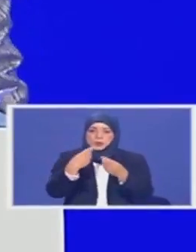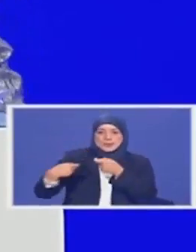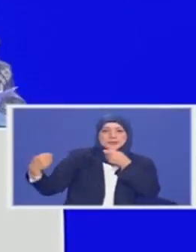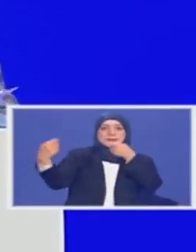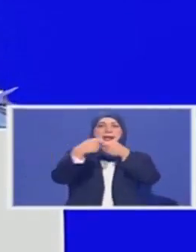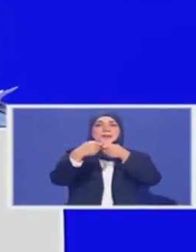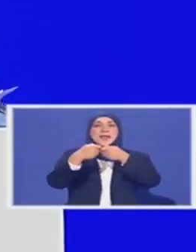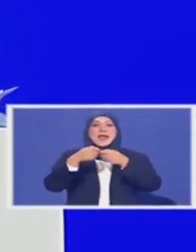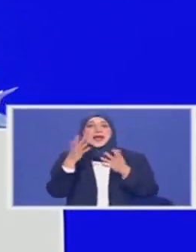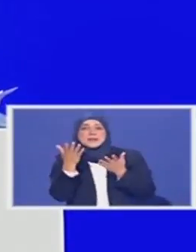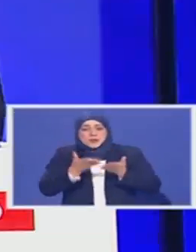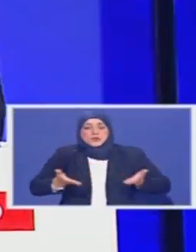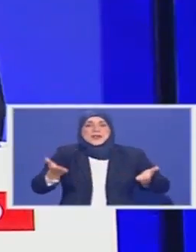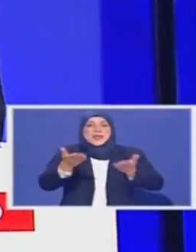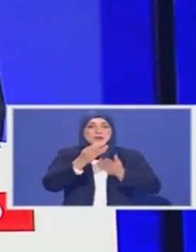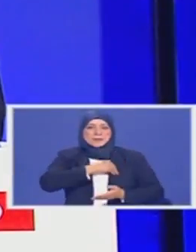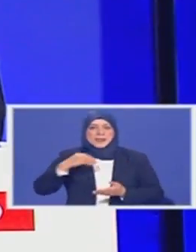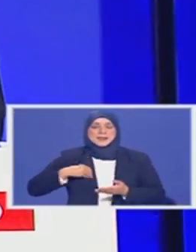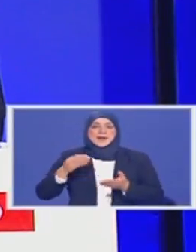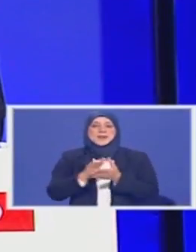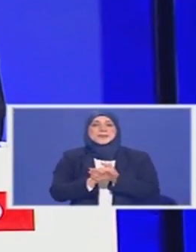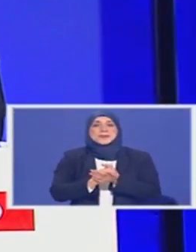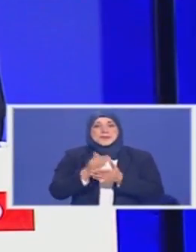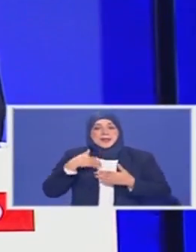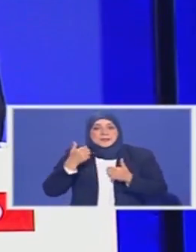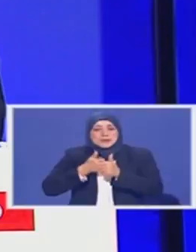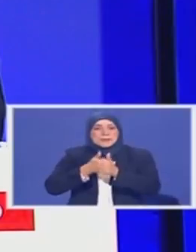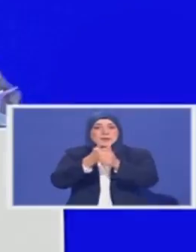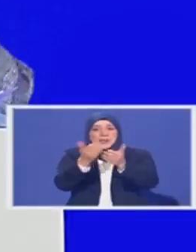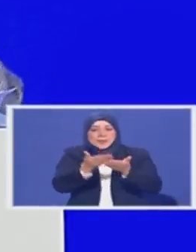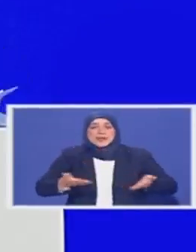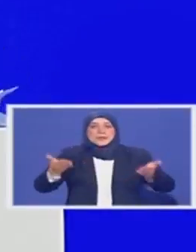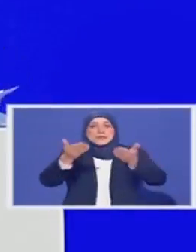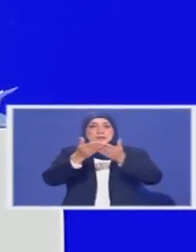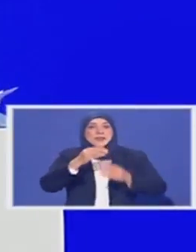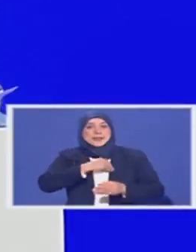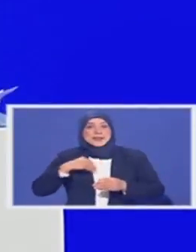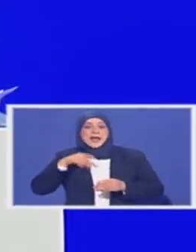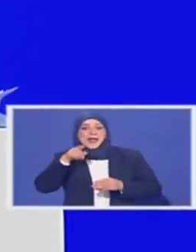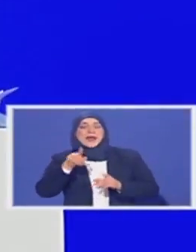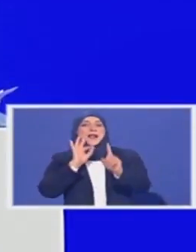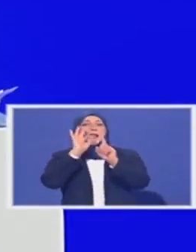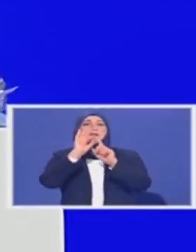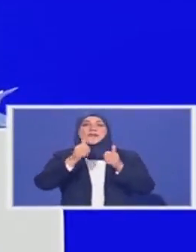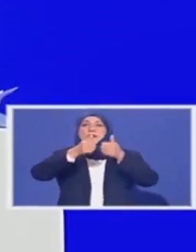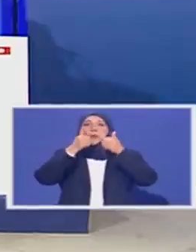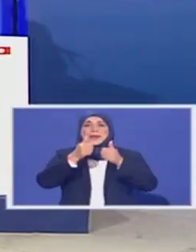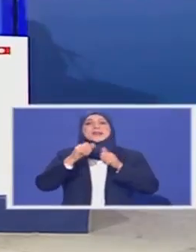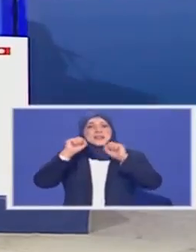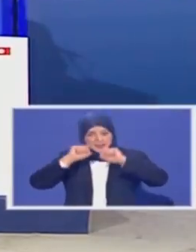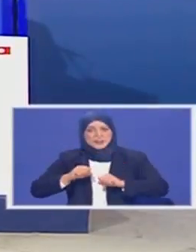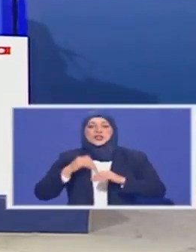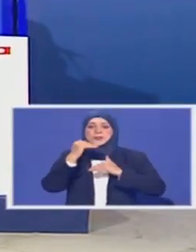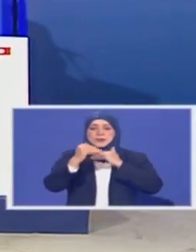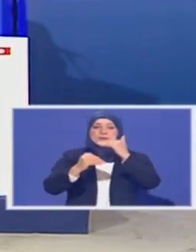الوضع الصحي. يعني المتابعة لهذا الوضع الصحي هو المعيار الوحيد اللي باش يخلينا نمشيو